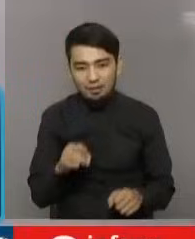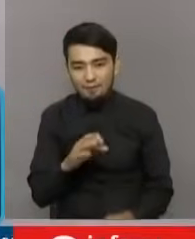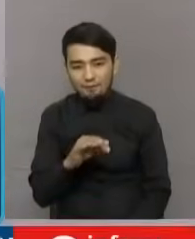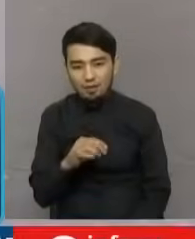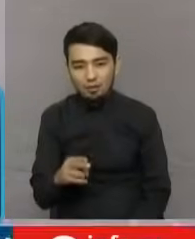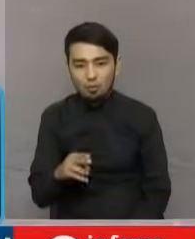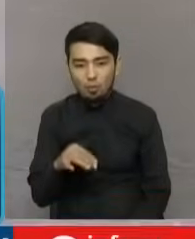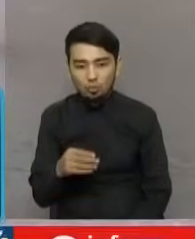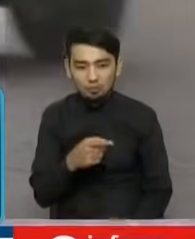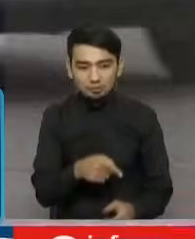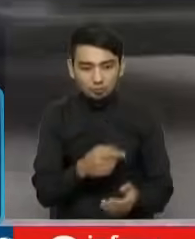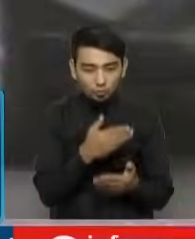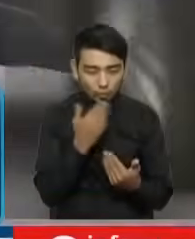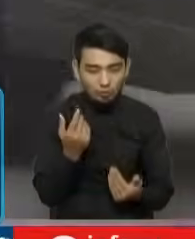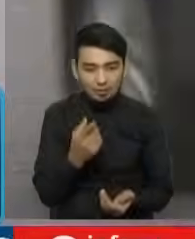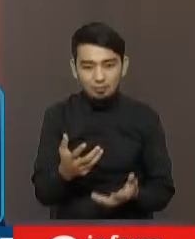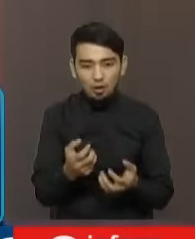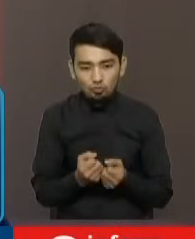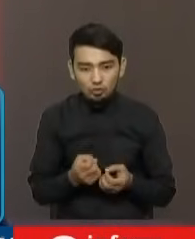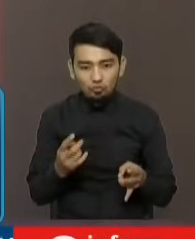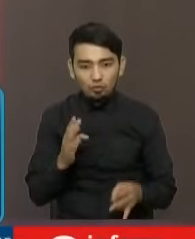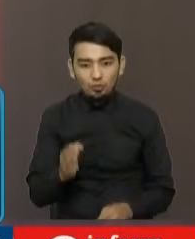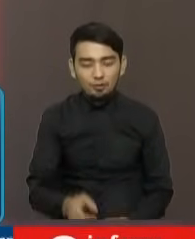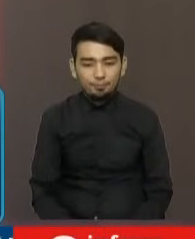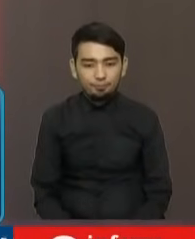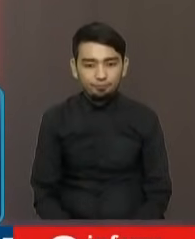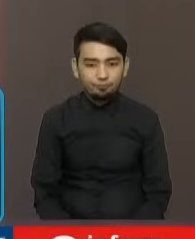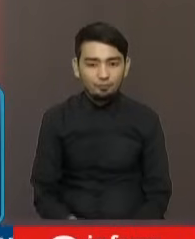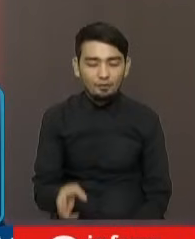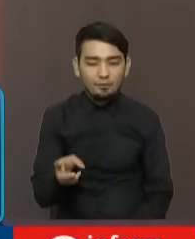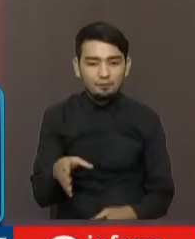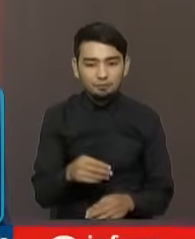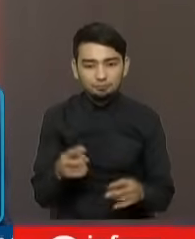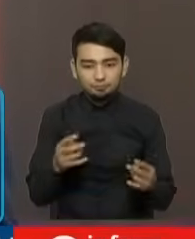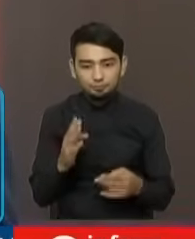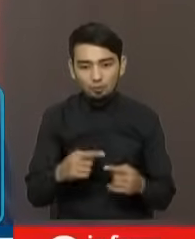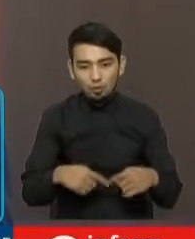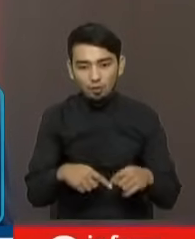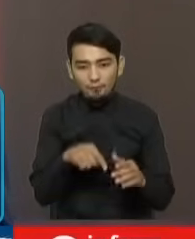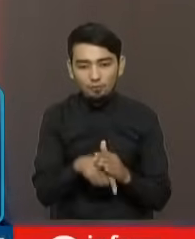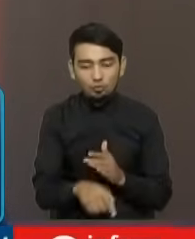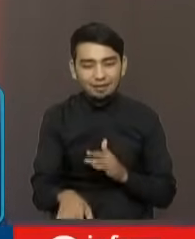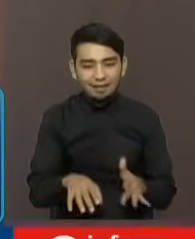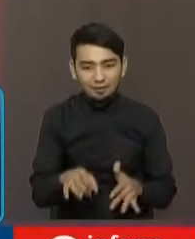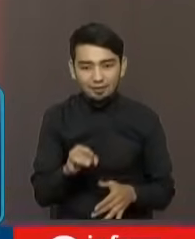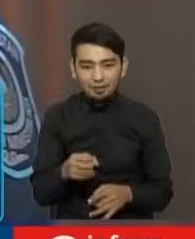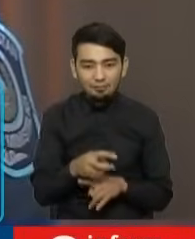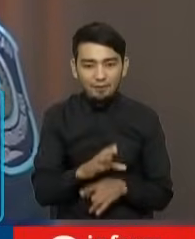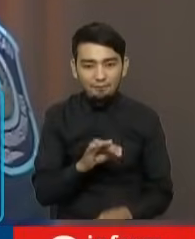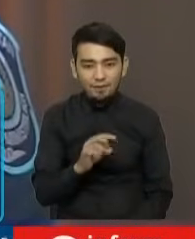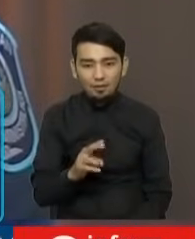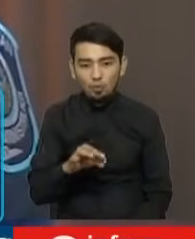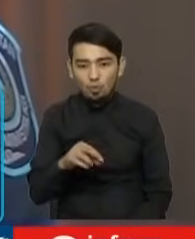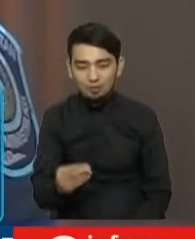ВИН-кодов. Если их нет, придется получить. Необходимо обратиться в органы внутренних дел, чтобы им присвоили ВИН-коды.